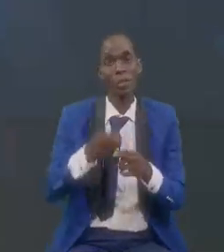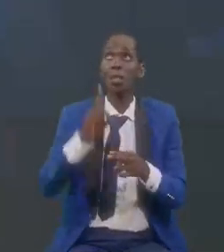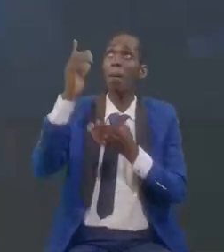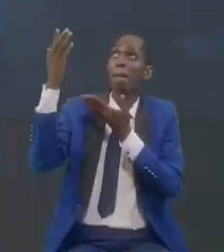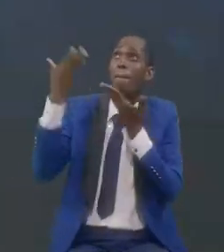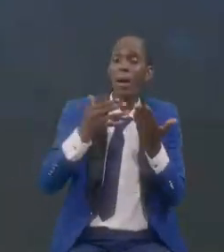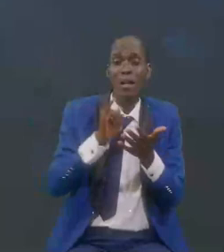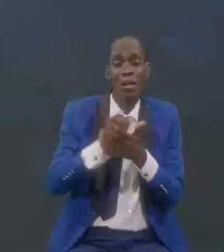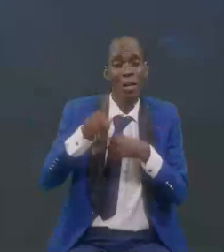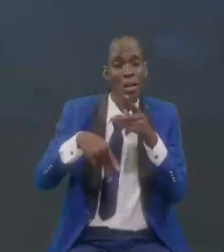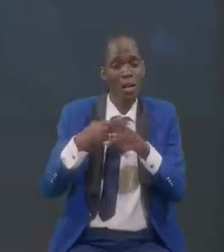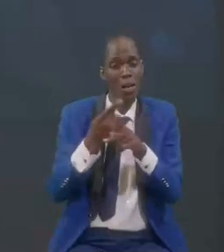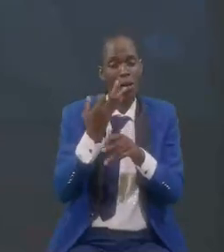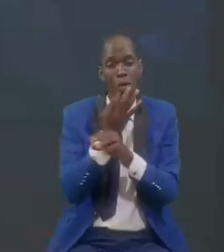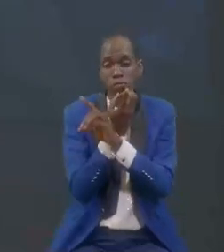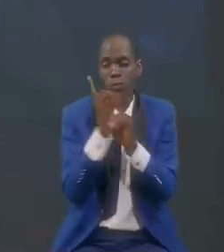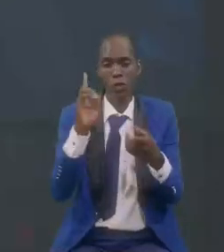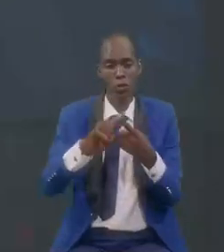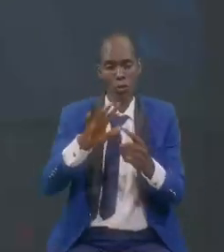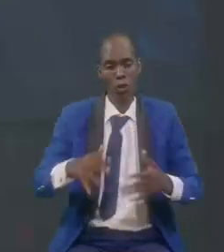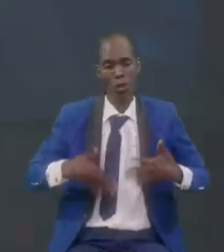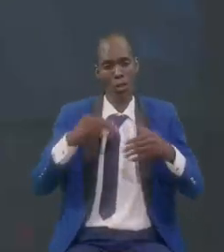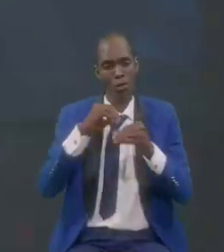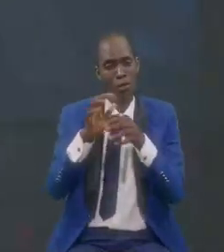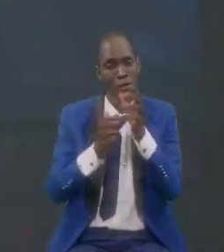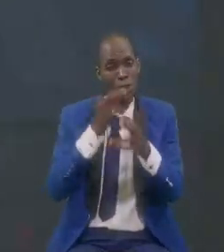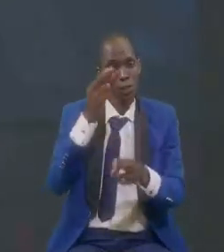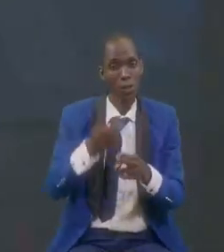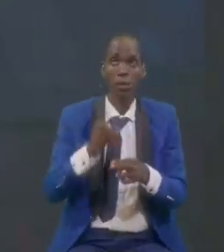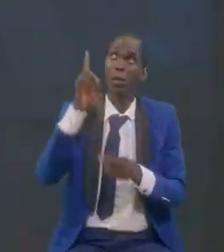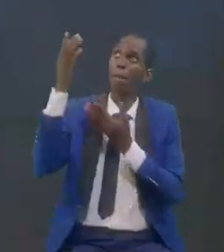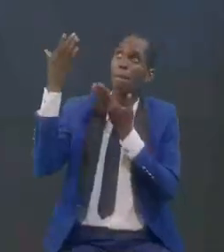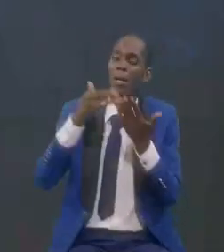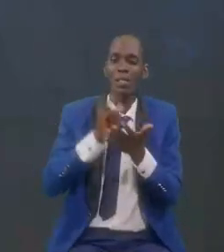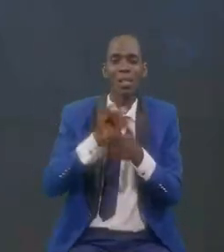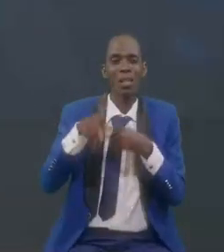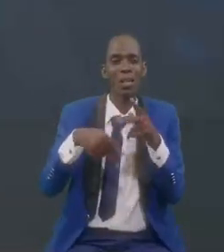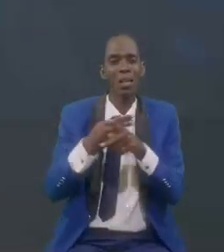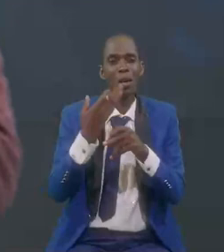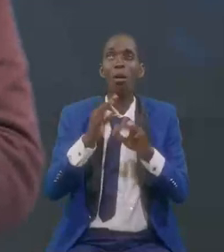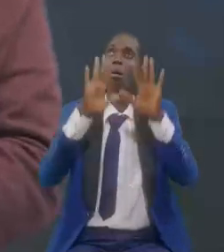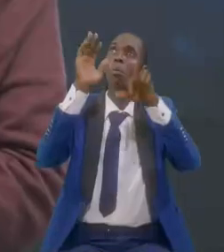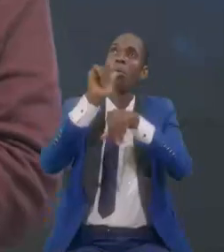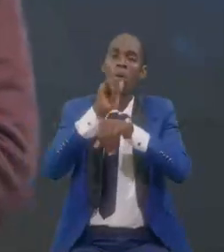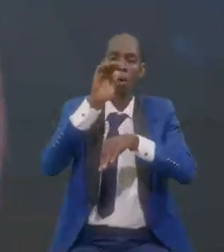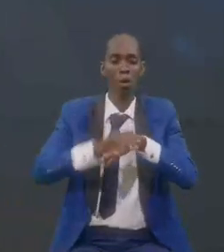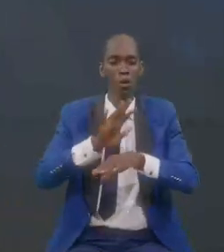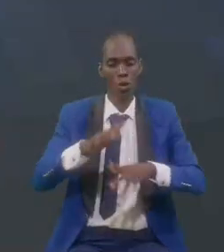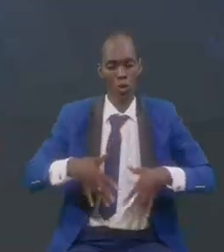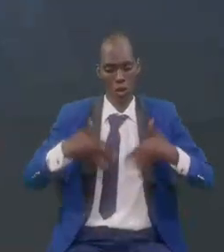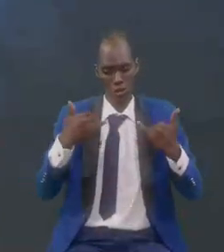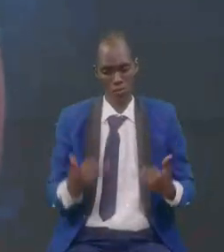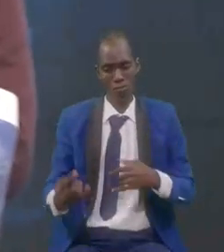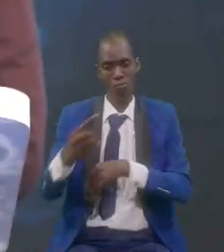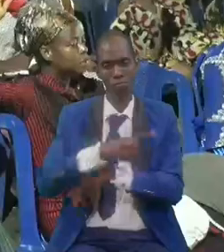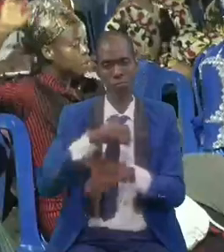ce type de délivrance dans ta vie. Et il apporte ce type de miracle sur ta vie aujourd'hui au